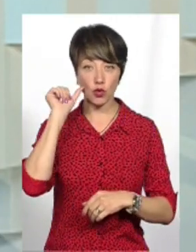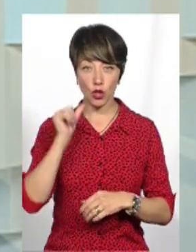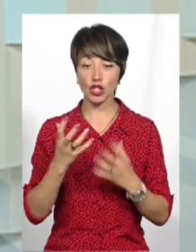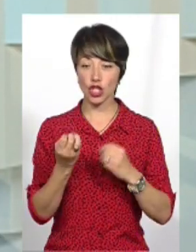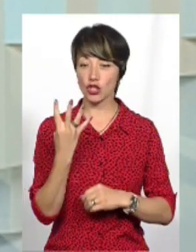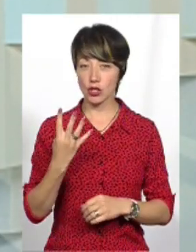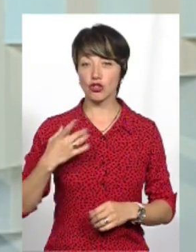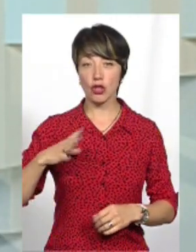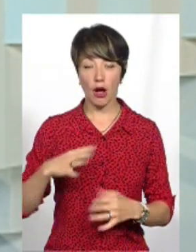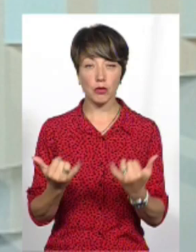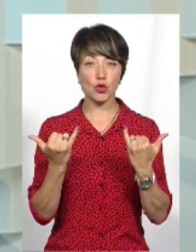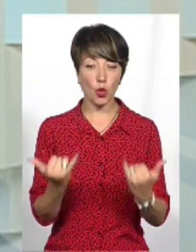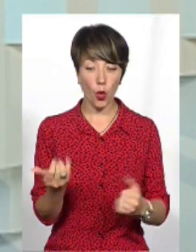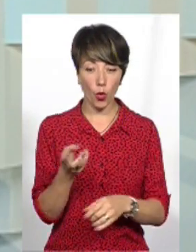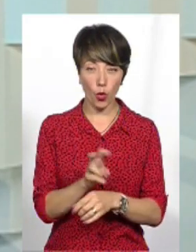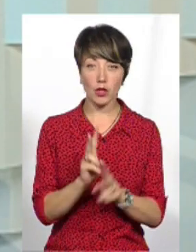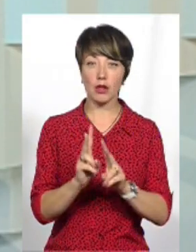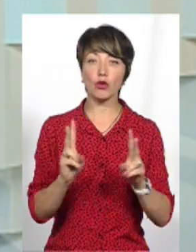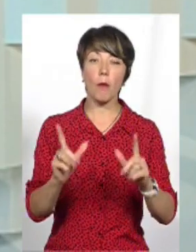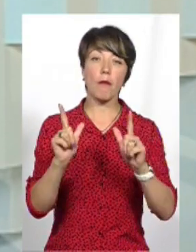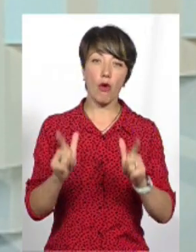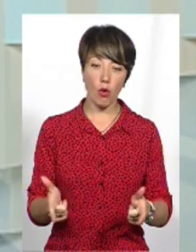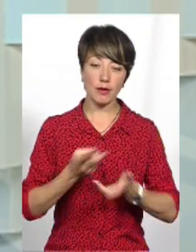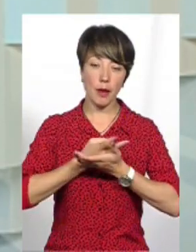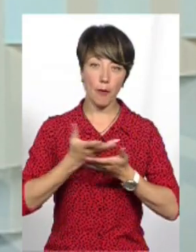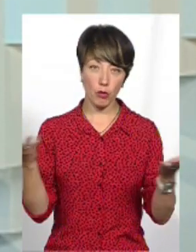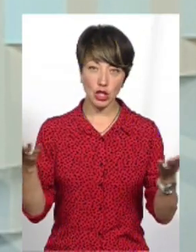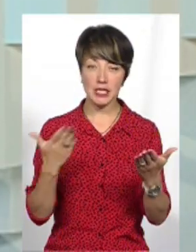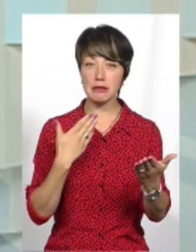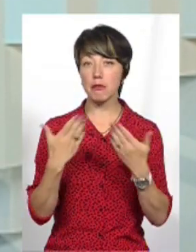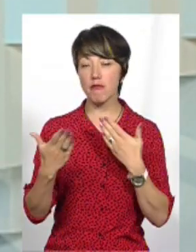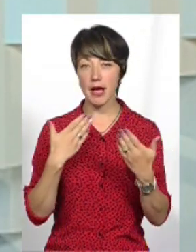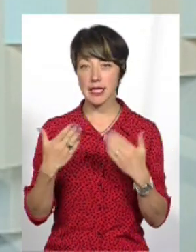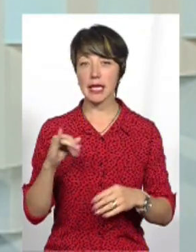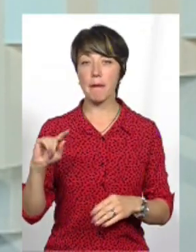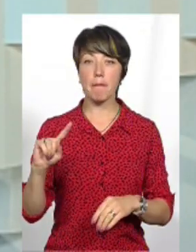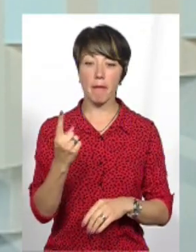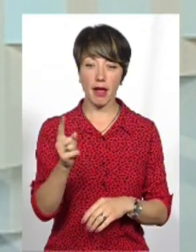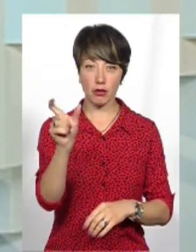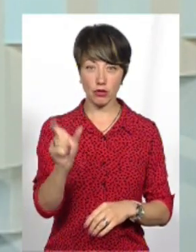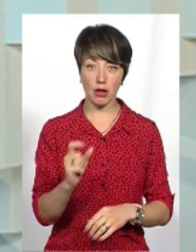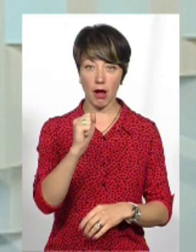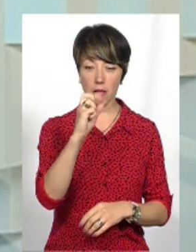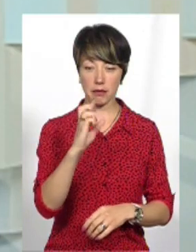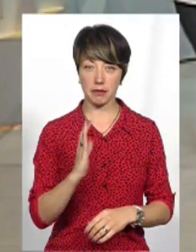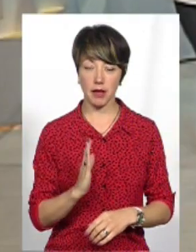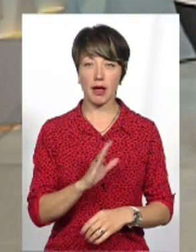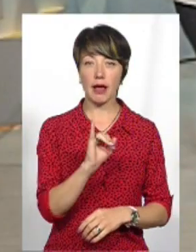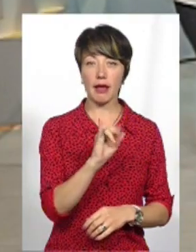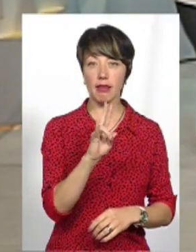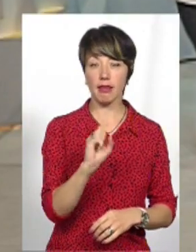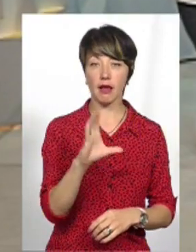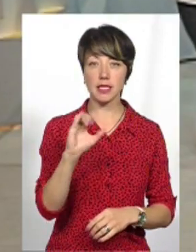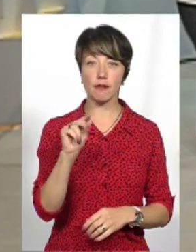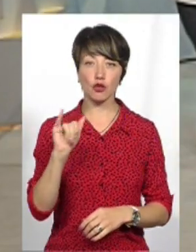ще 4 чекаємо сьогодні. Це ті, хто погодився на публічні співбесіди. І перша за алфавітом нині Інна Савчук. Вітаю